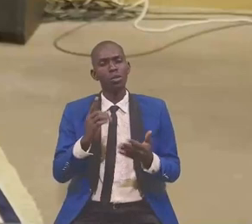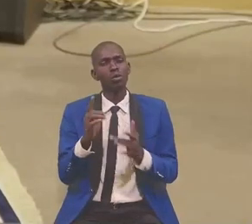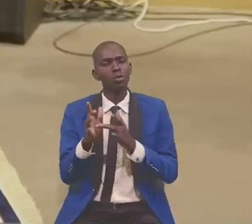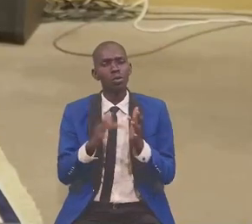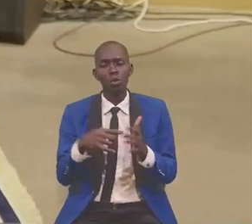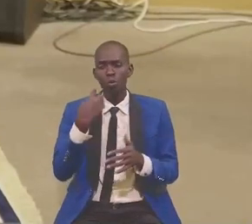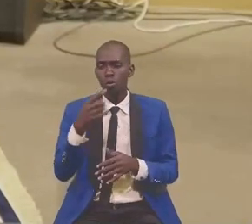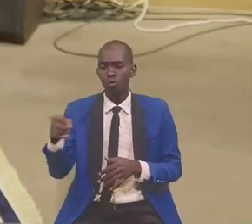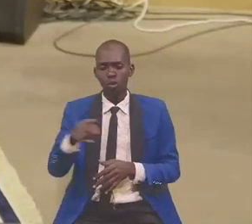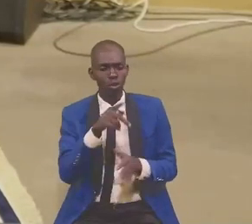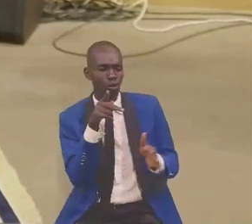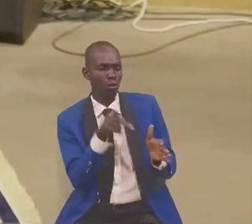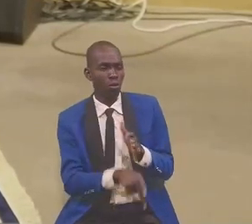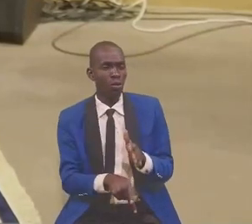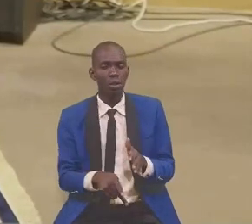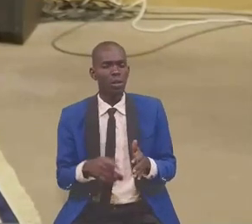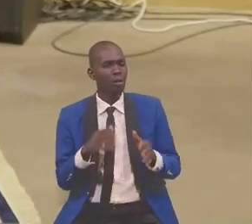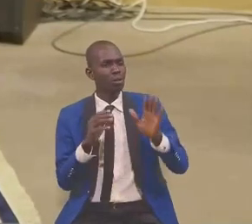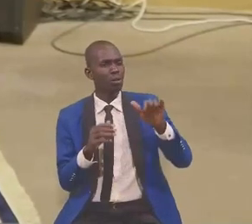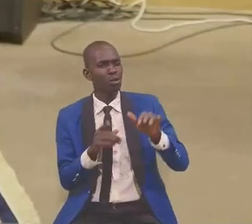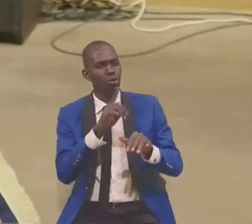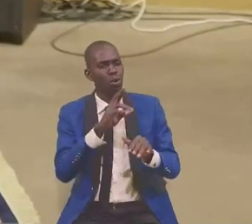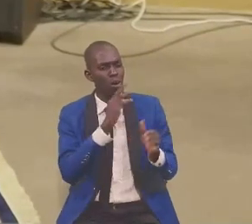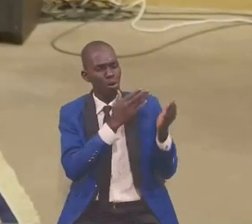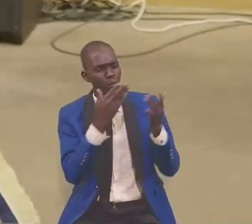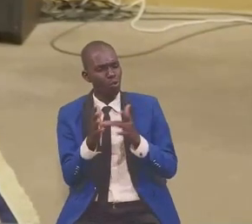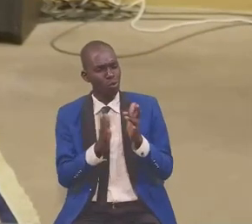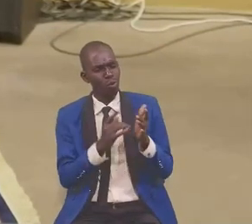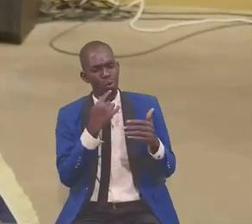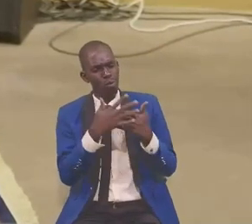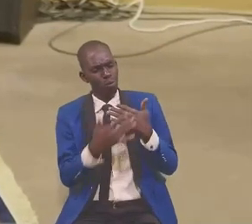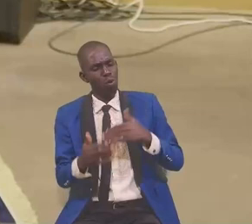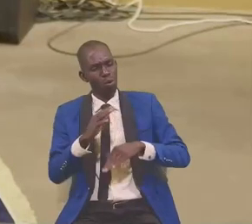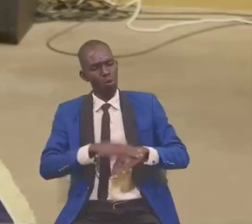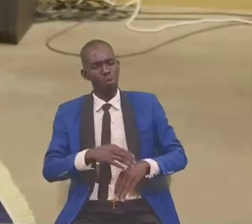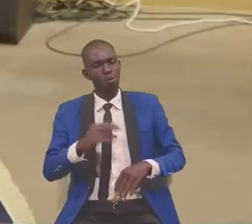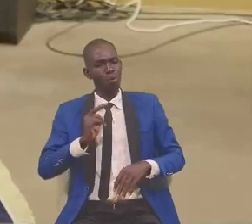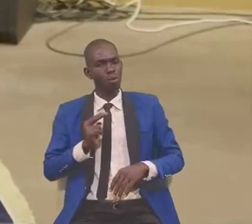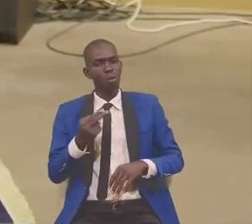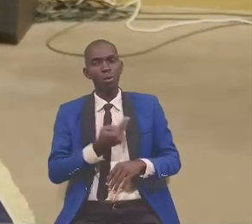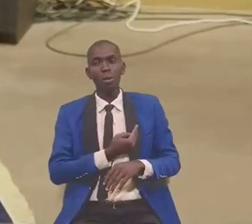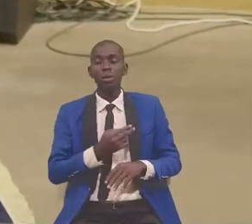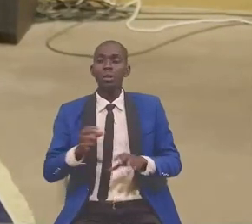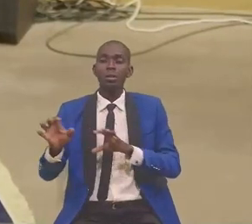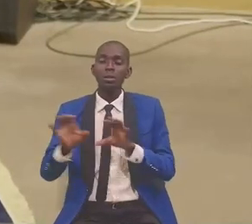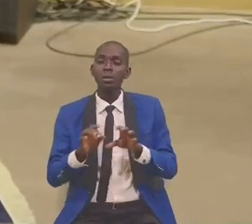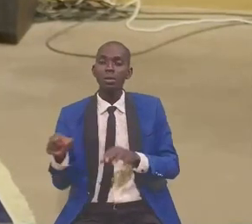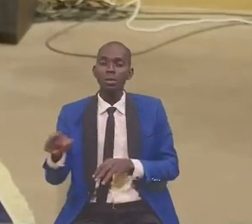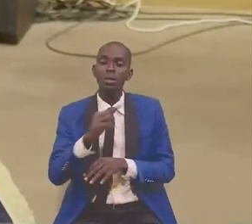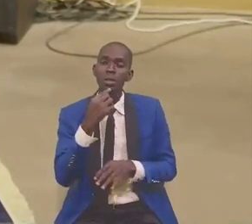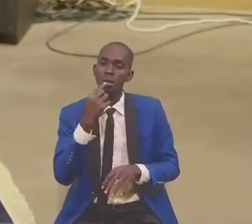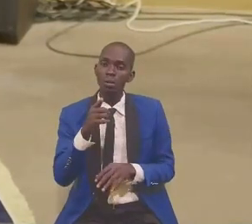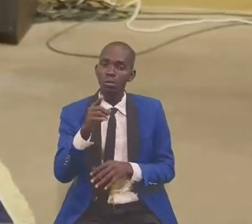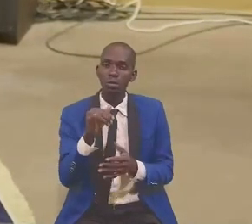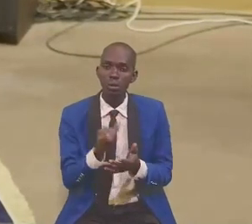homme sur nous. Et dit, est-ce qu'ils vous ont dit cela? Est-ce que quelqu'un vous a